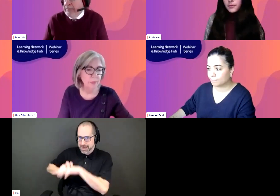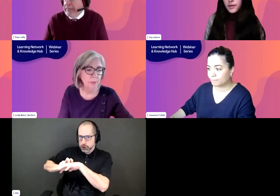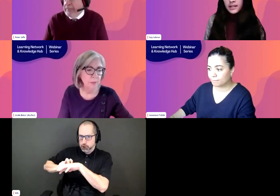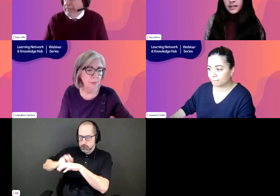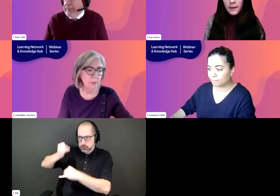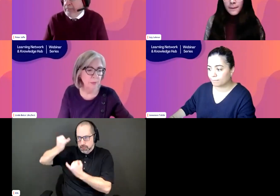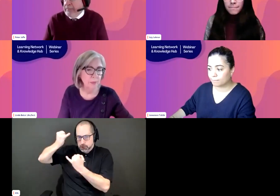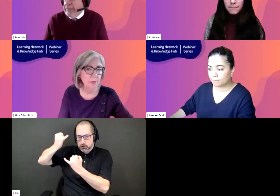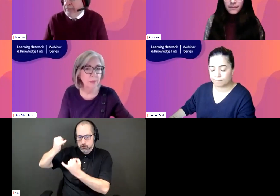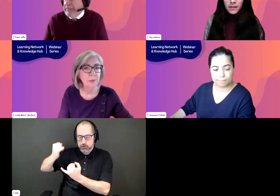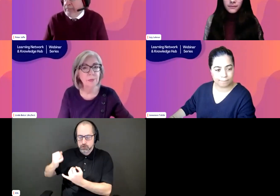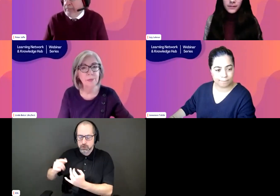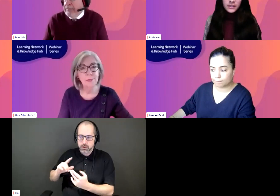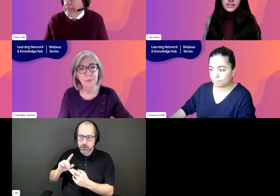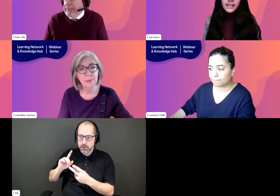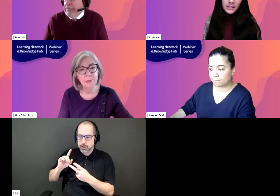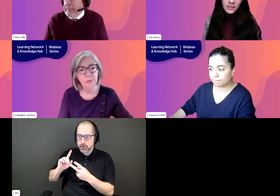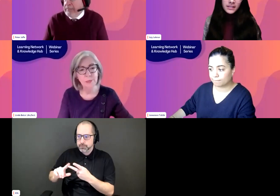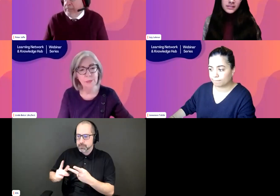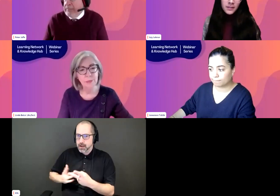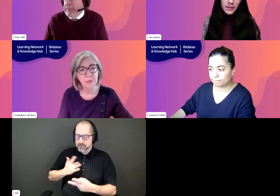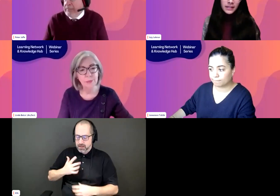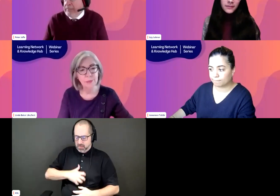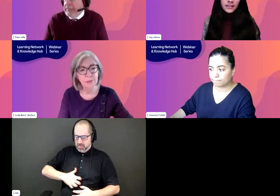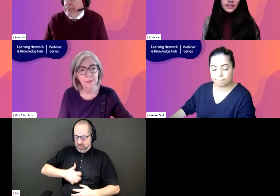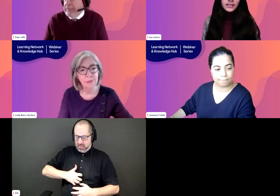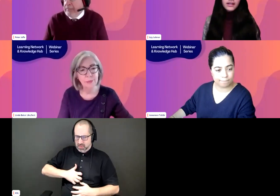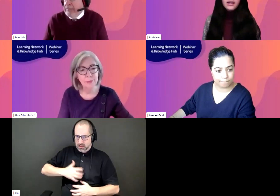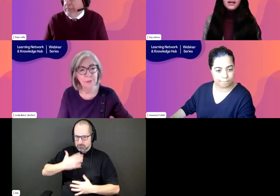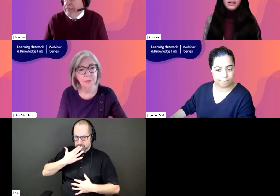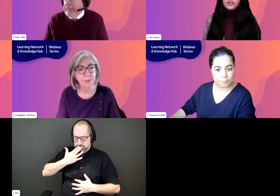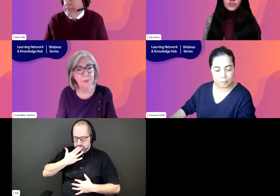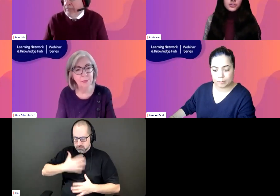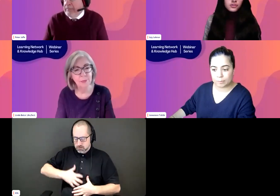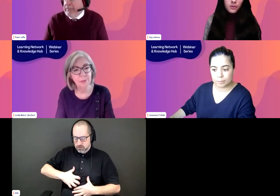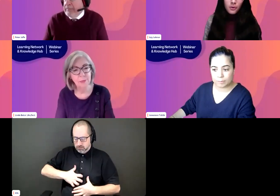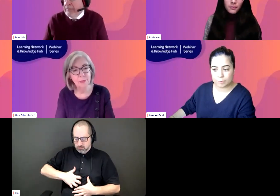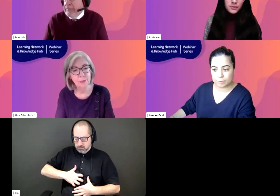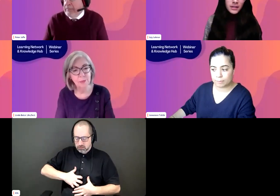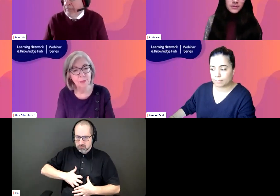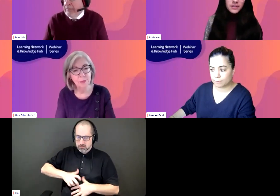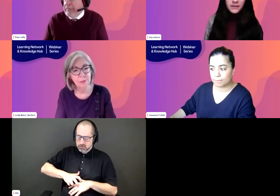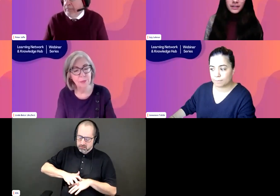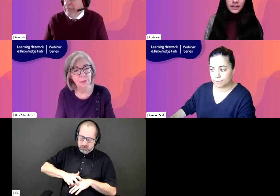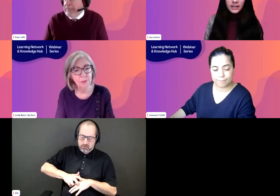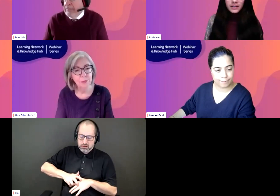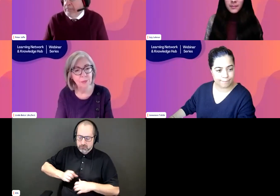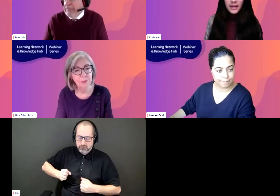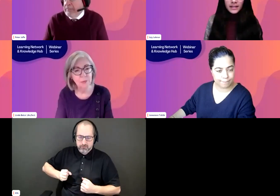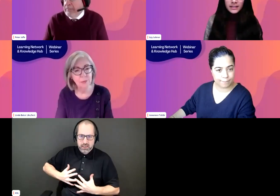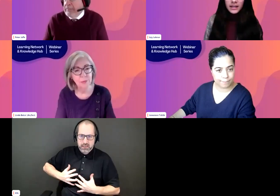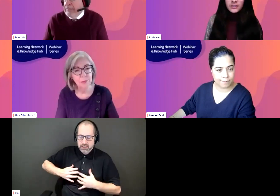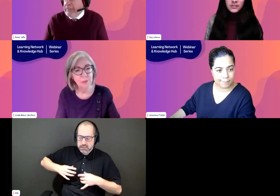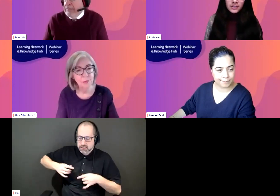mon agresseur je me sentais anxieuse je me sentais j'avais la nausée je